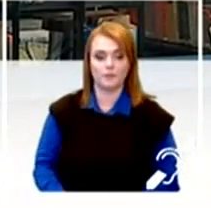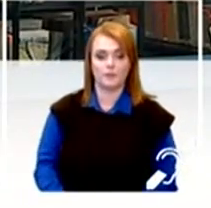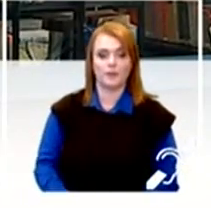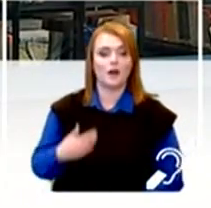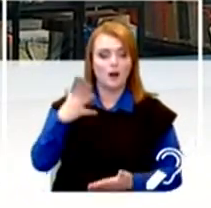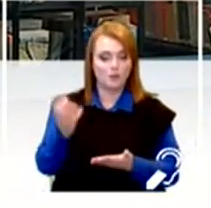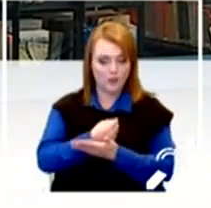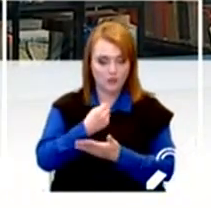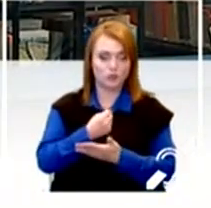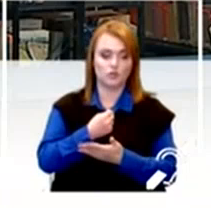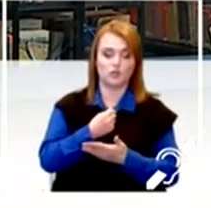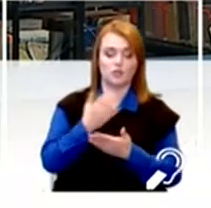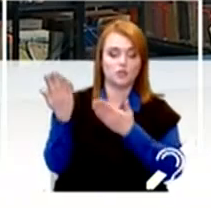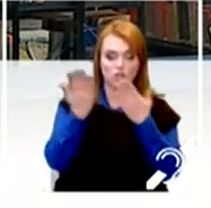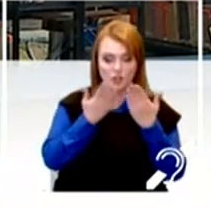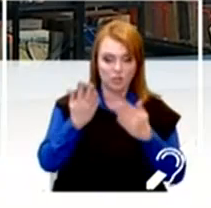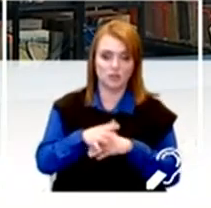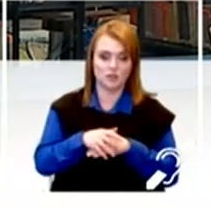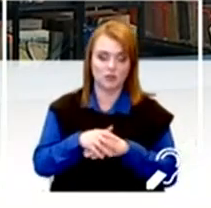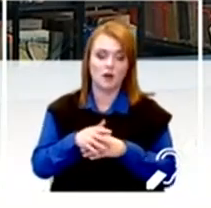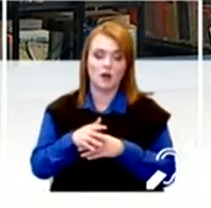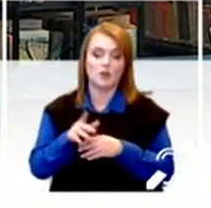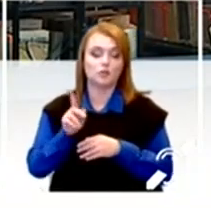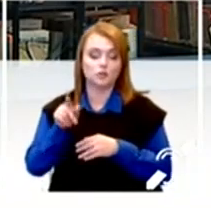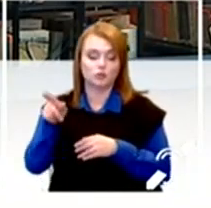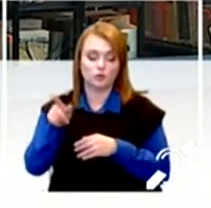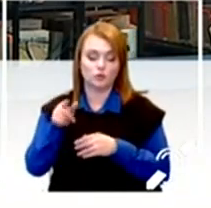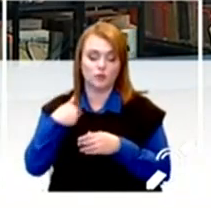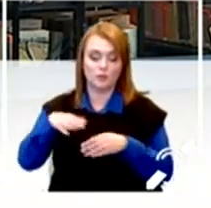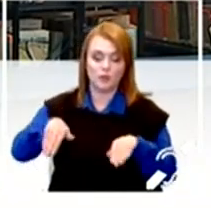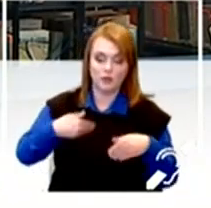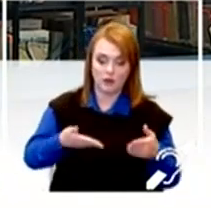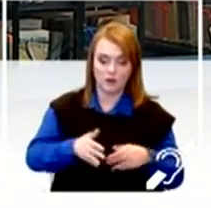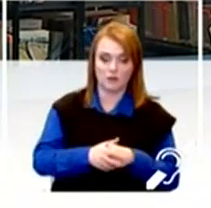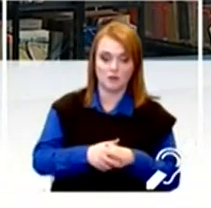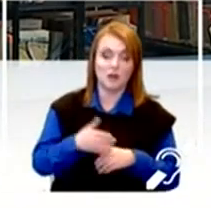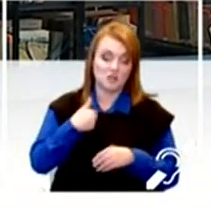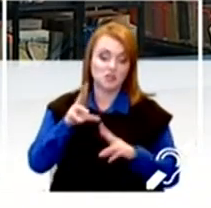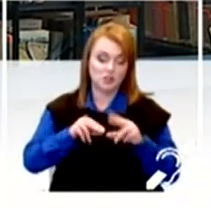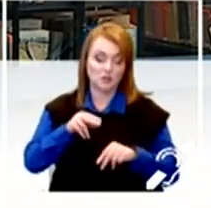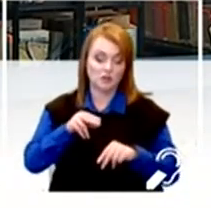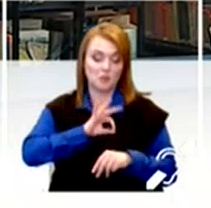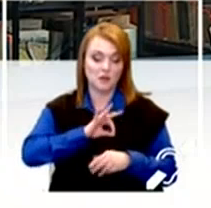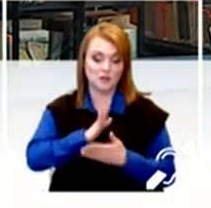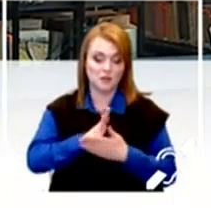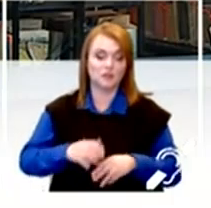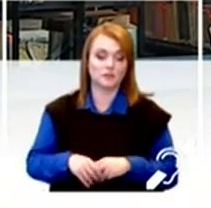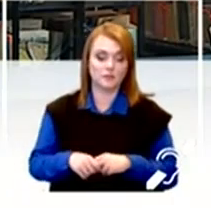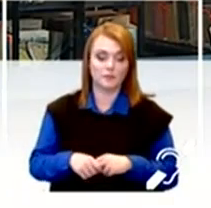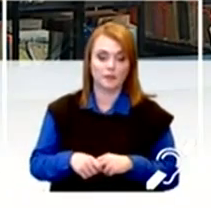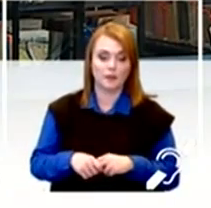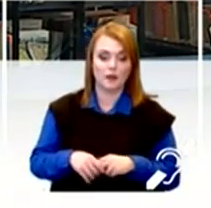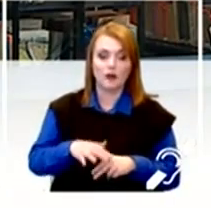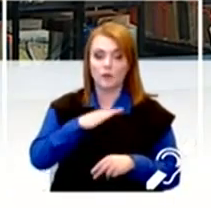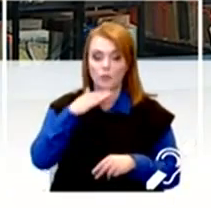Am reușit să răsfoiesc și să citesc câteva pagini din acest glosar și cred că este extrem de util la etapa actuală.